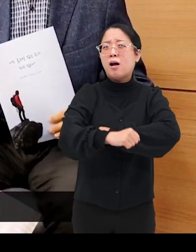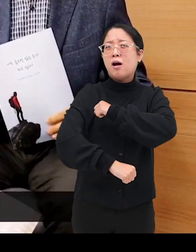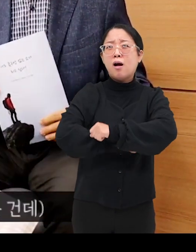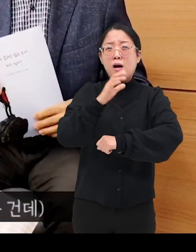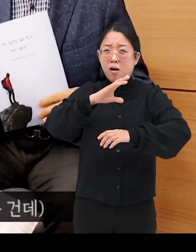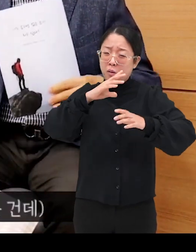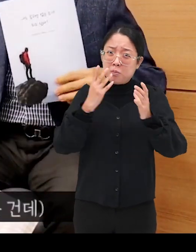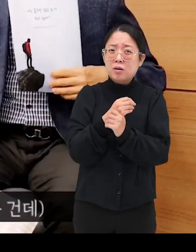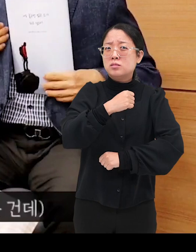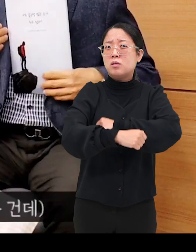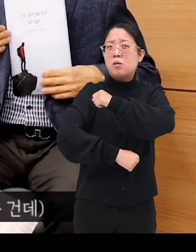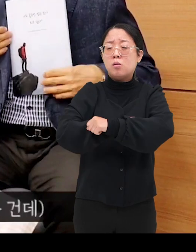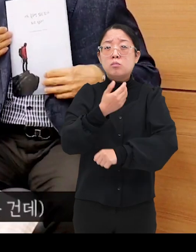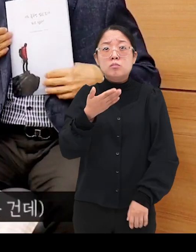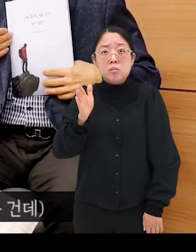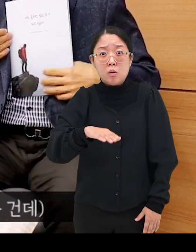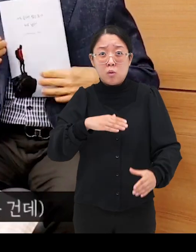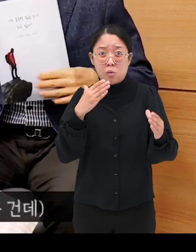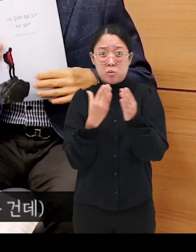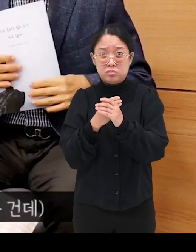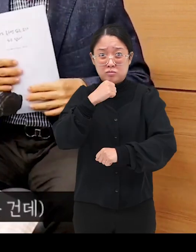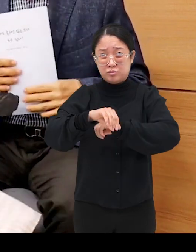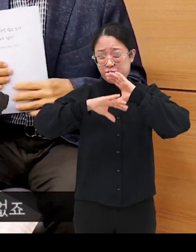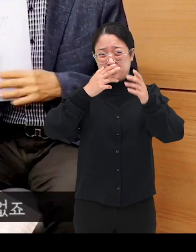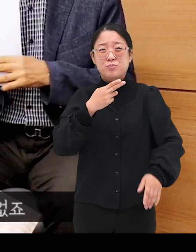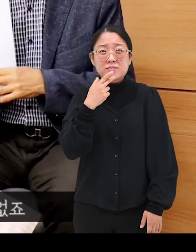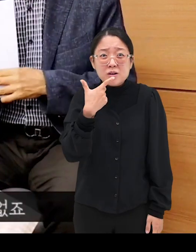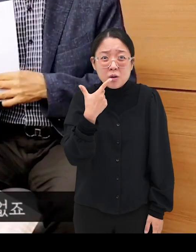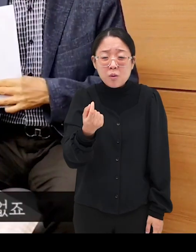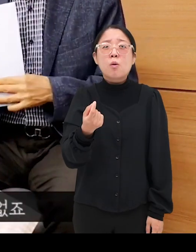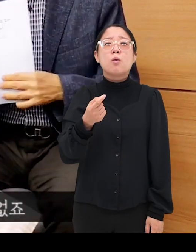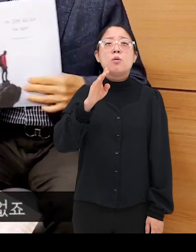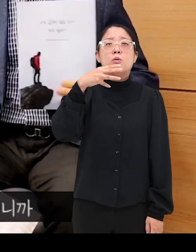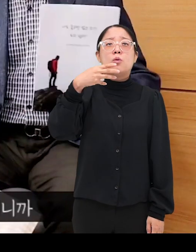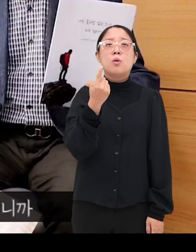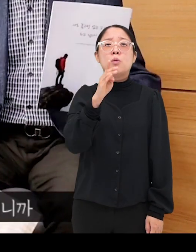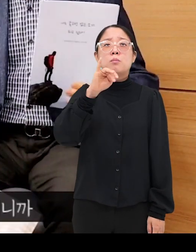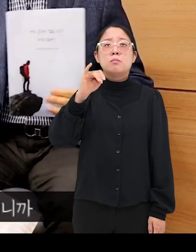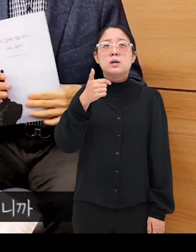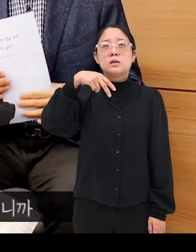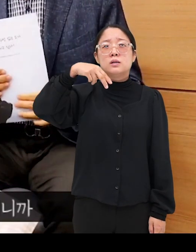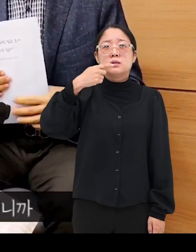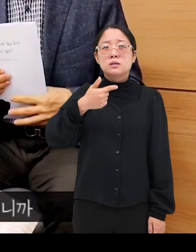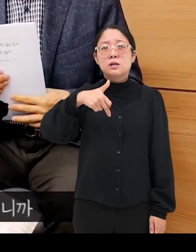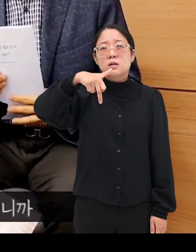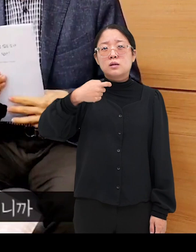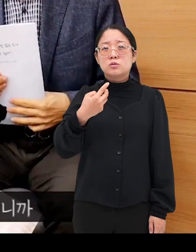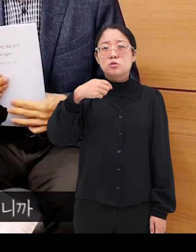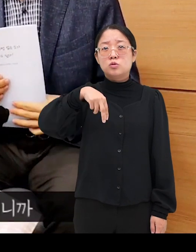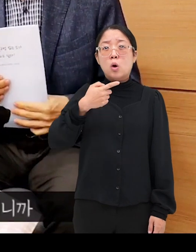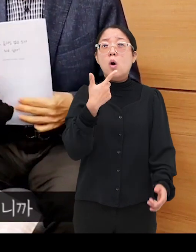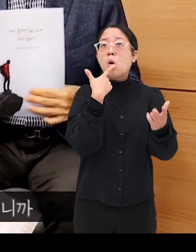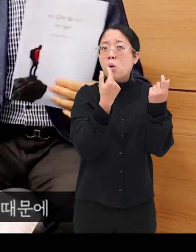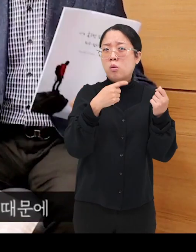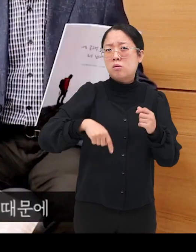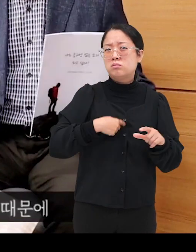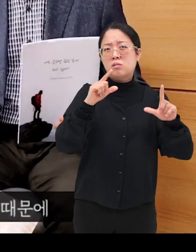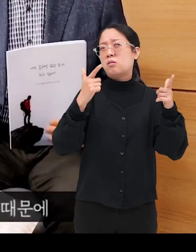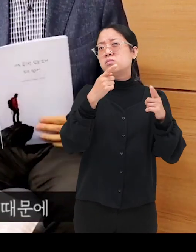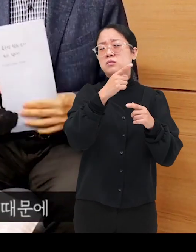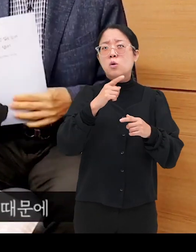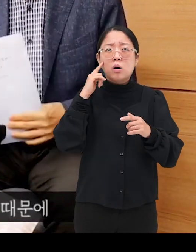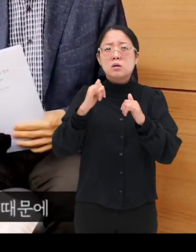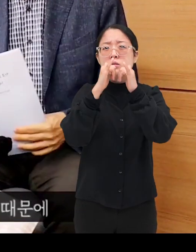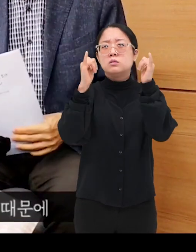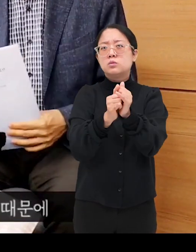상태. 그러니까 나는 완전한 자유로운데 완전한 자유라는 건 이 세상에서 없죠. 내가 로빈슨 크루소처럼 혼자 사는 게 아니니까 사회의